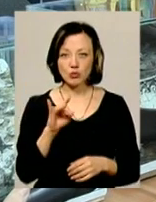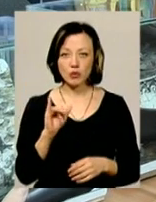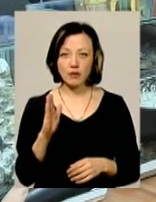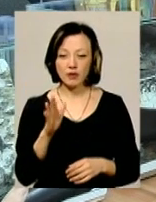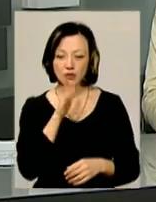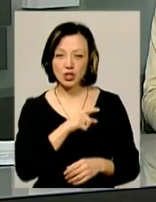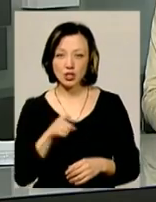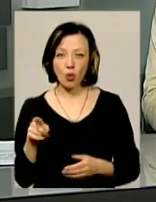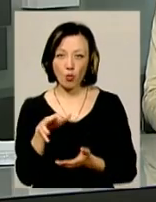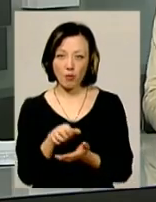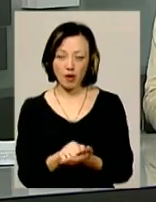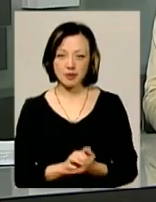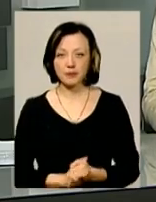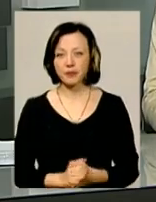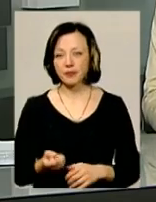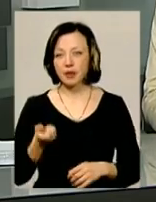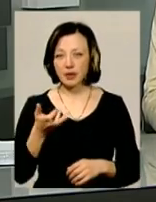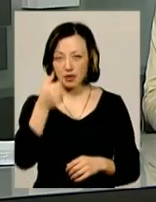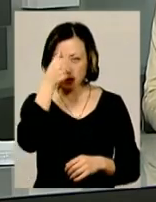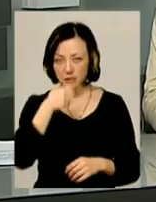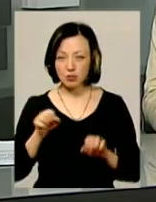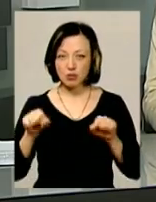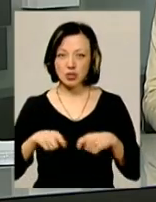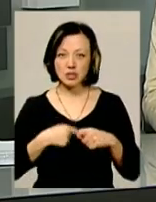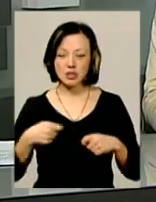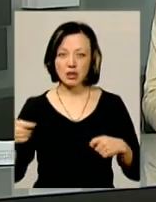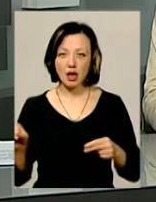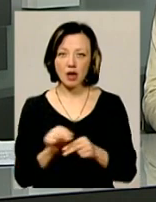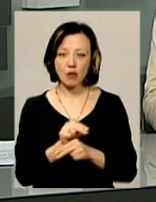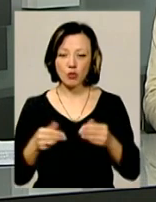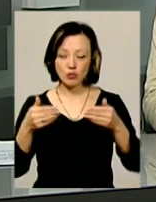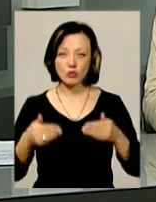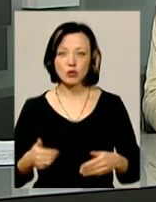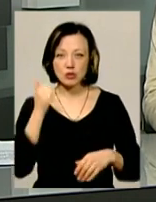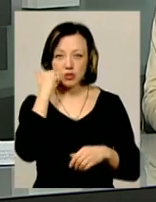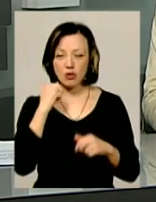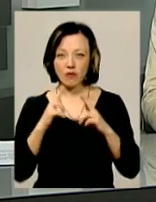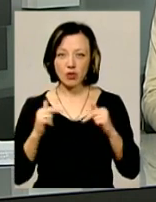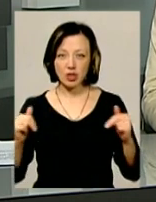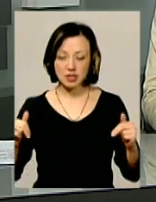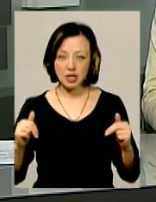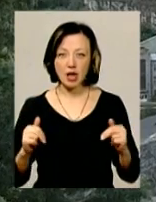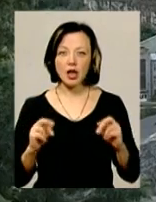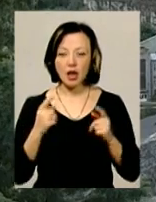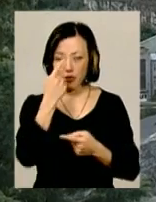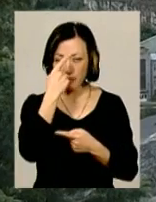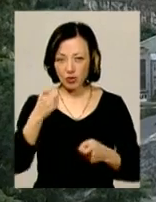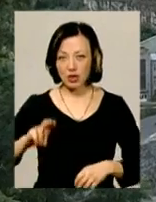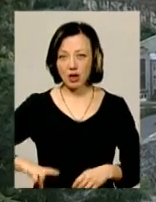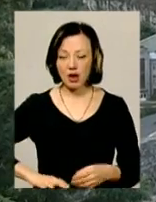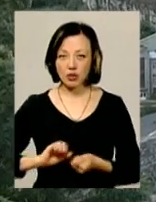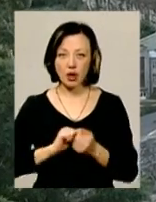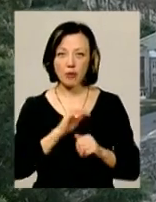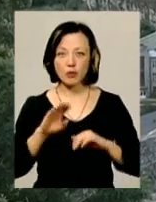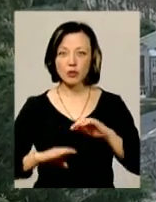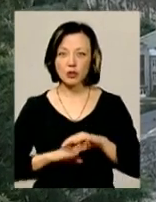окупації. На кілька місяців може затягнутися ремонт муру старої фортеці у місті над Смотричем. Як повідомив директор